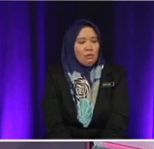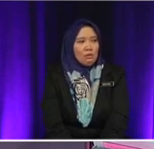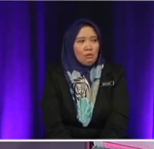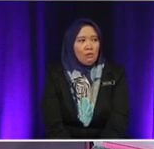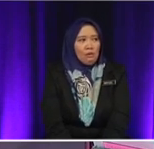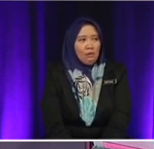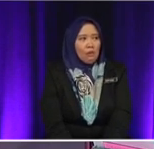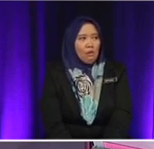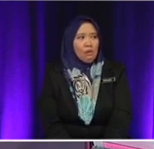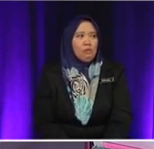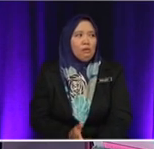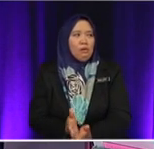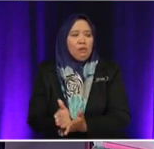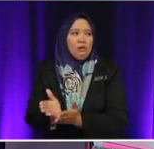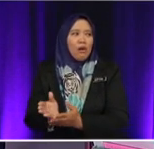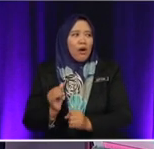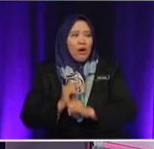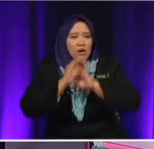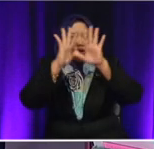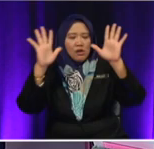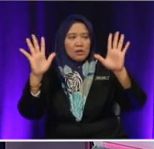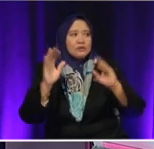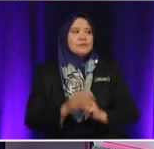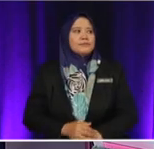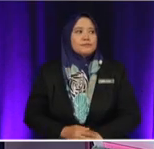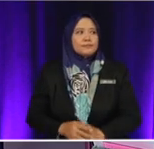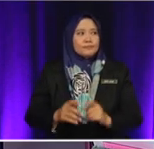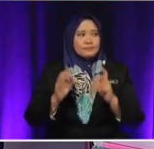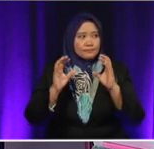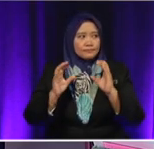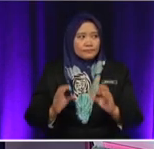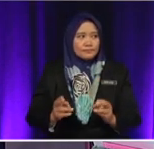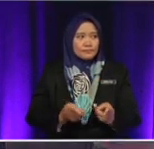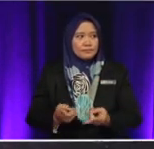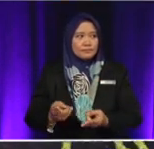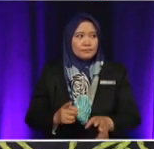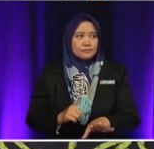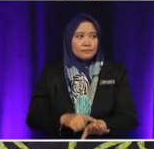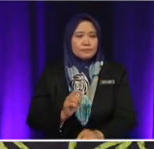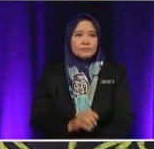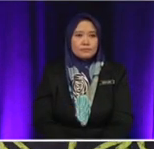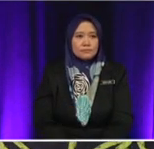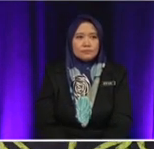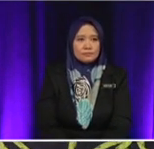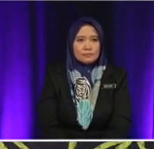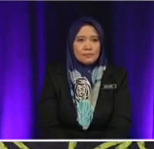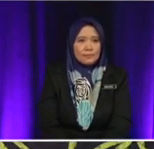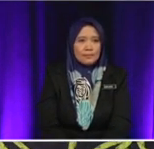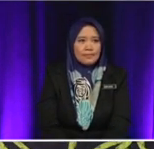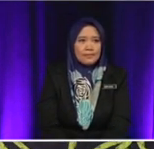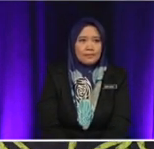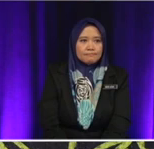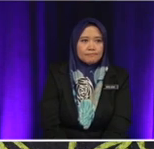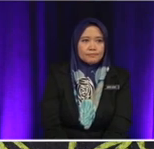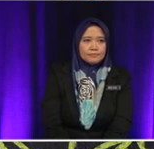iaitu jelaskan tips pengurusan masa. Siapa nak cuba? Walisa, okey. Berikan jawapan.